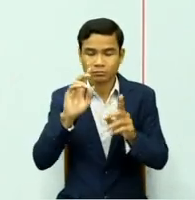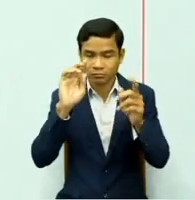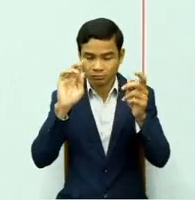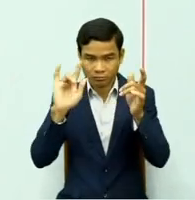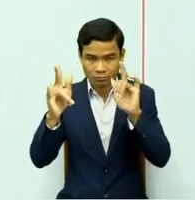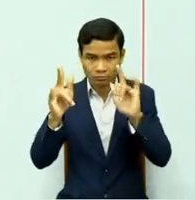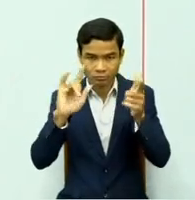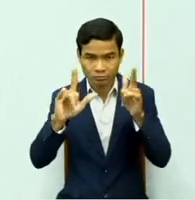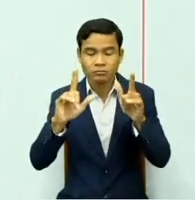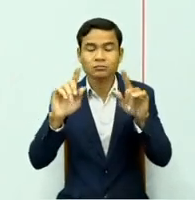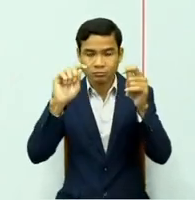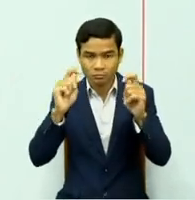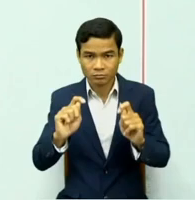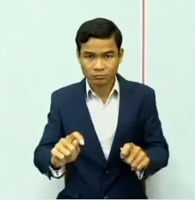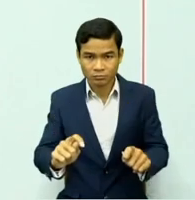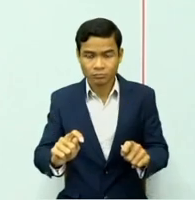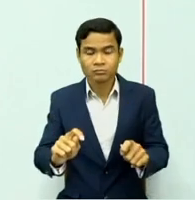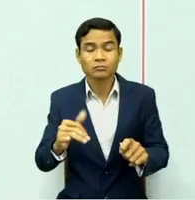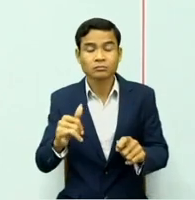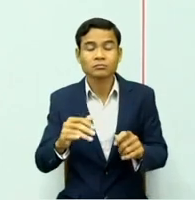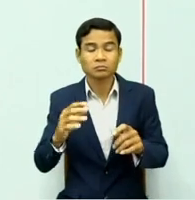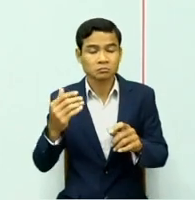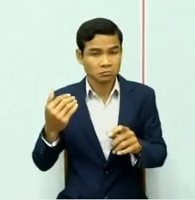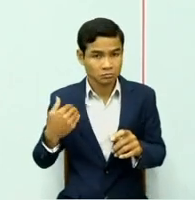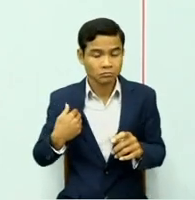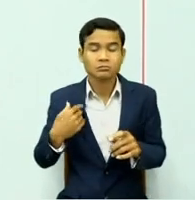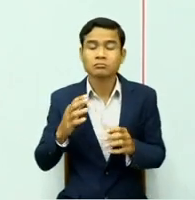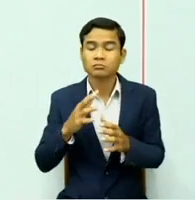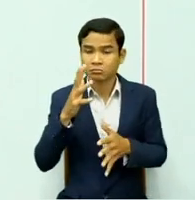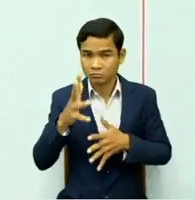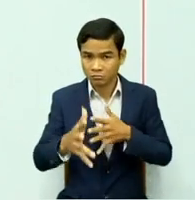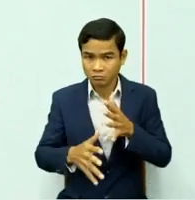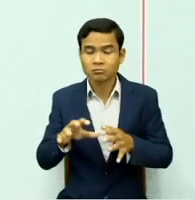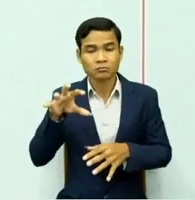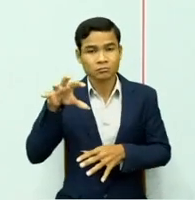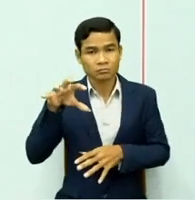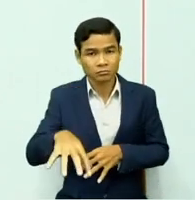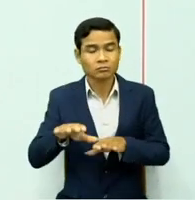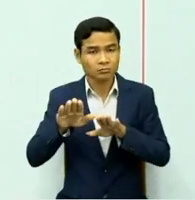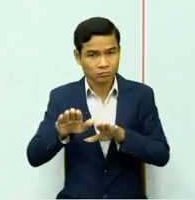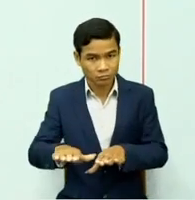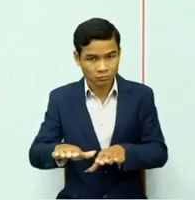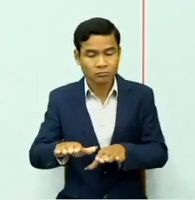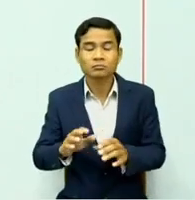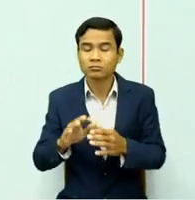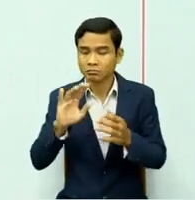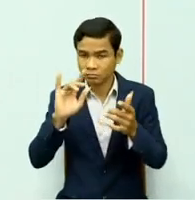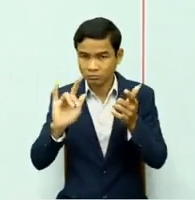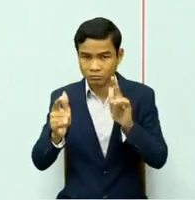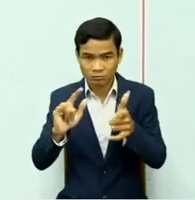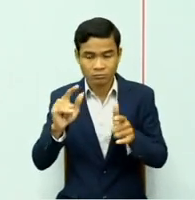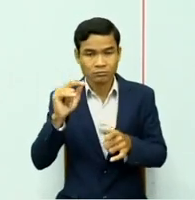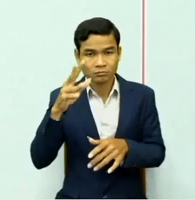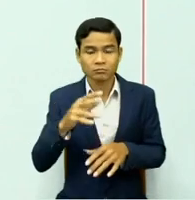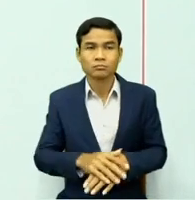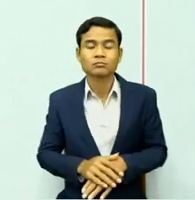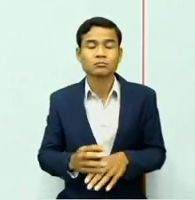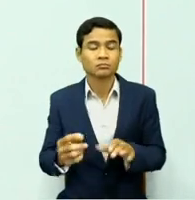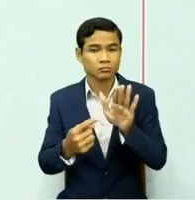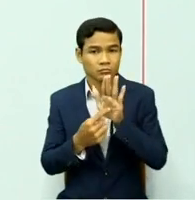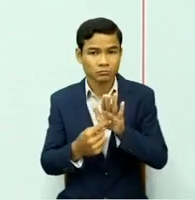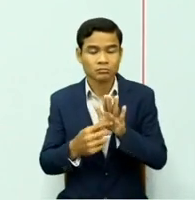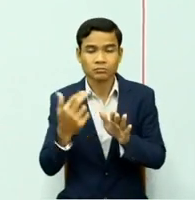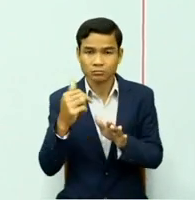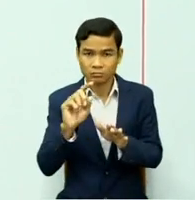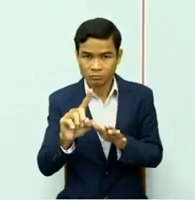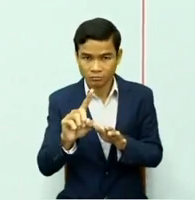ប្រួល រូប ឬ ព្រម ទាំង មាន រូប ឬ និមិត្ត សញ្ញា និង ទី តាំង នៅ ដដែល មិន ប្រែ ប្រួល ណា ឧទាហរណ៍ ទី 1